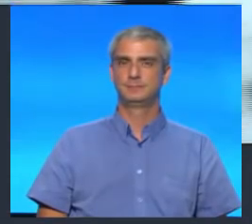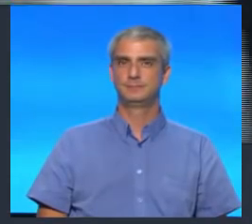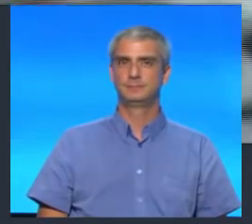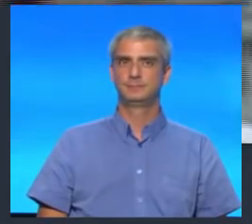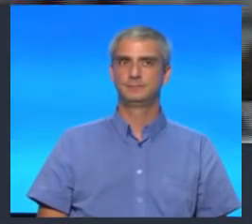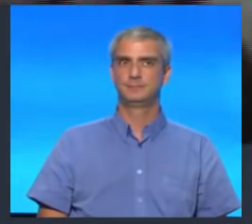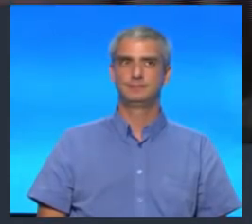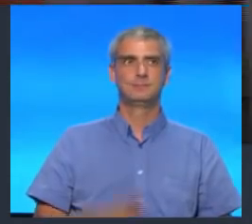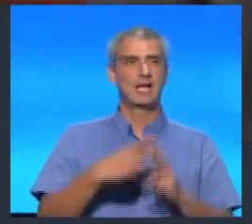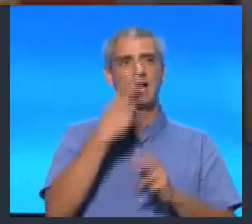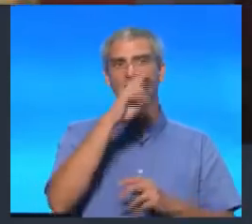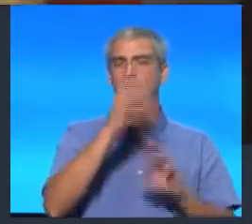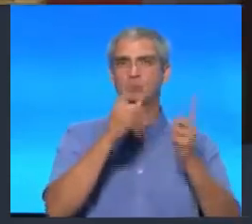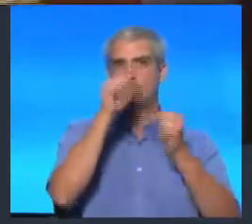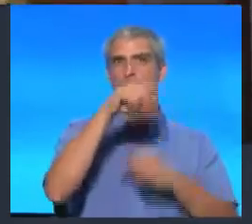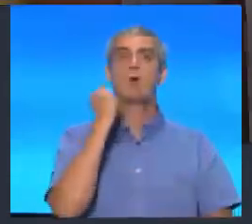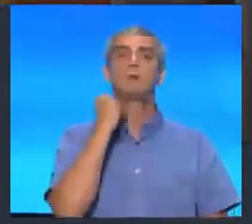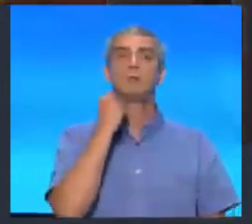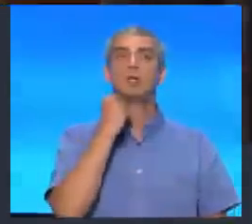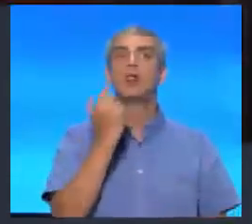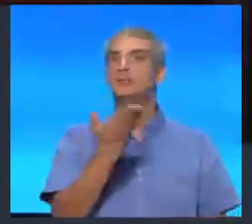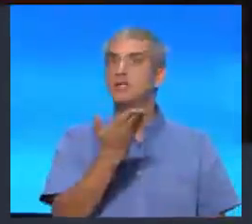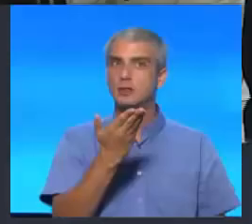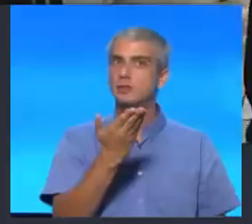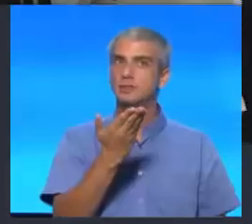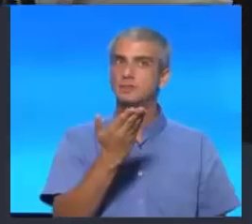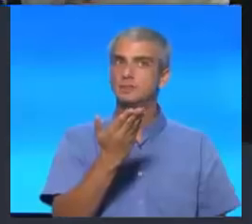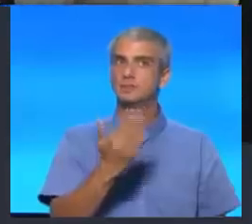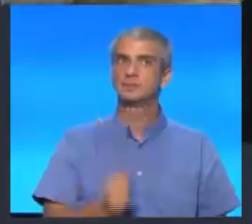המקום. מספיק להסתכל על מה שקרה כאן בראשון לציון.